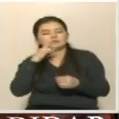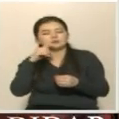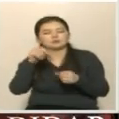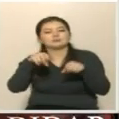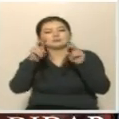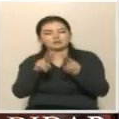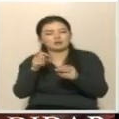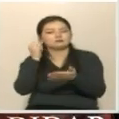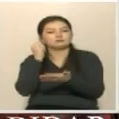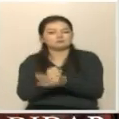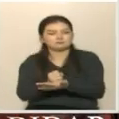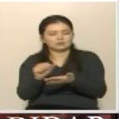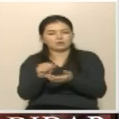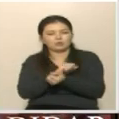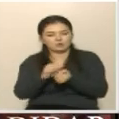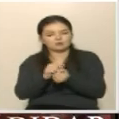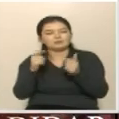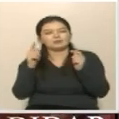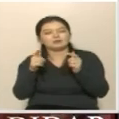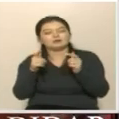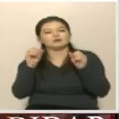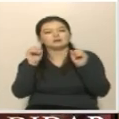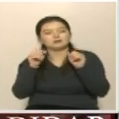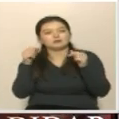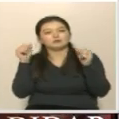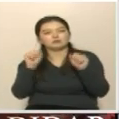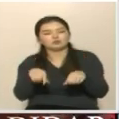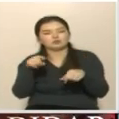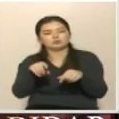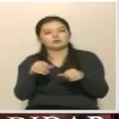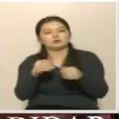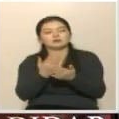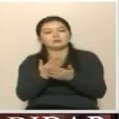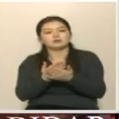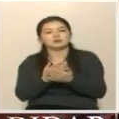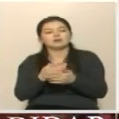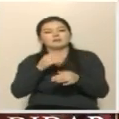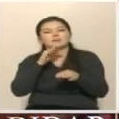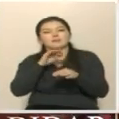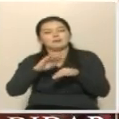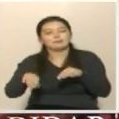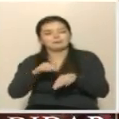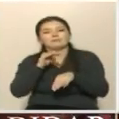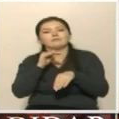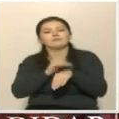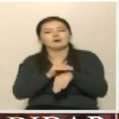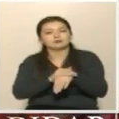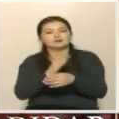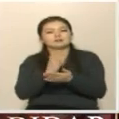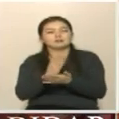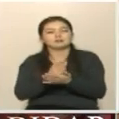народной медицины не относятся к медицинским услугам которые считается научно обоснованными доказанными или регулируемыми